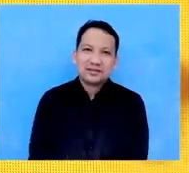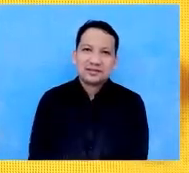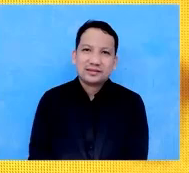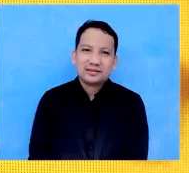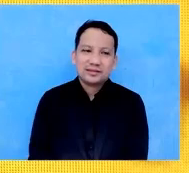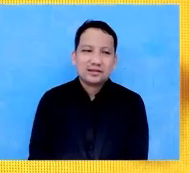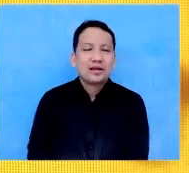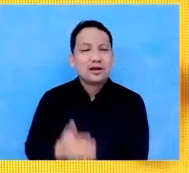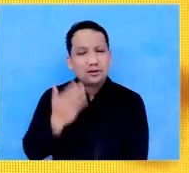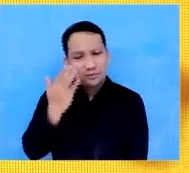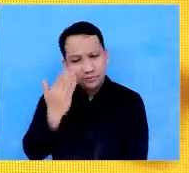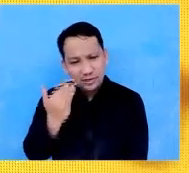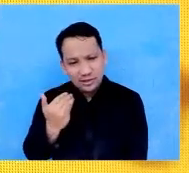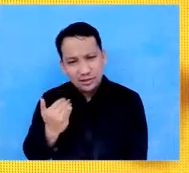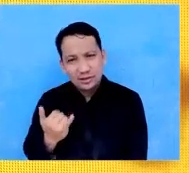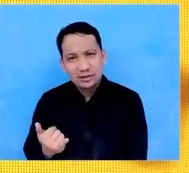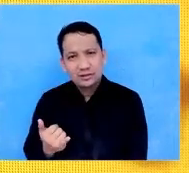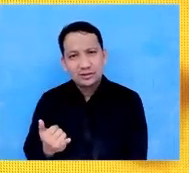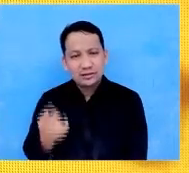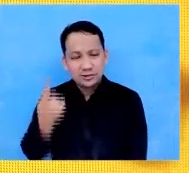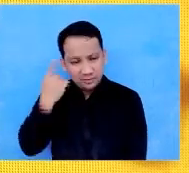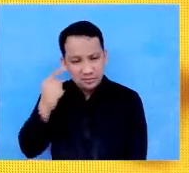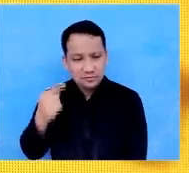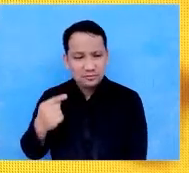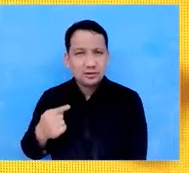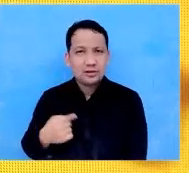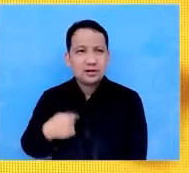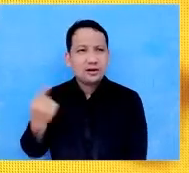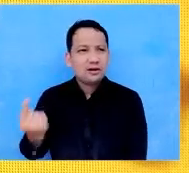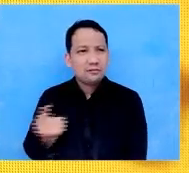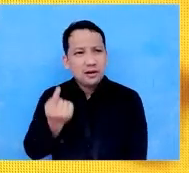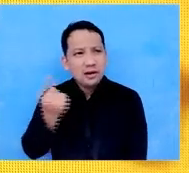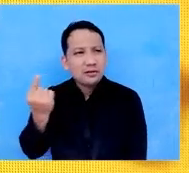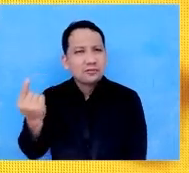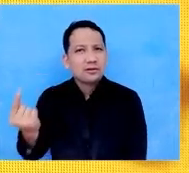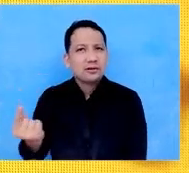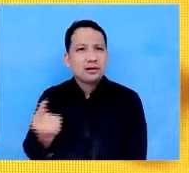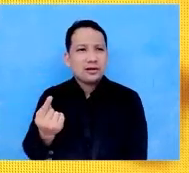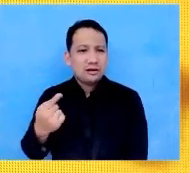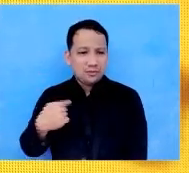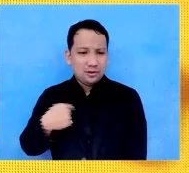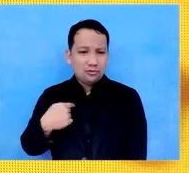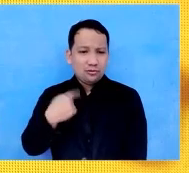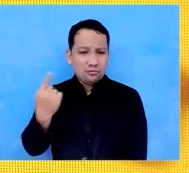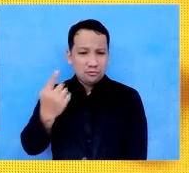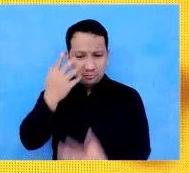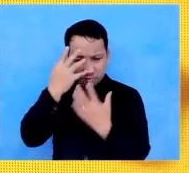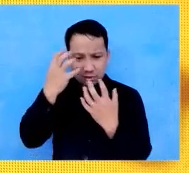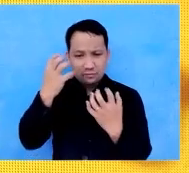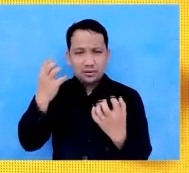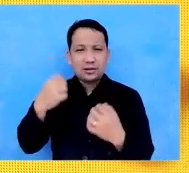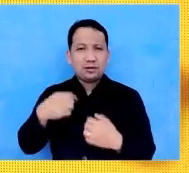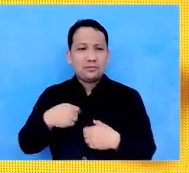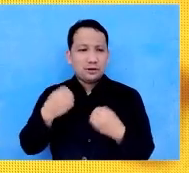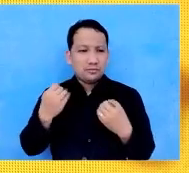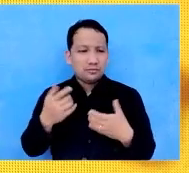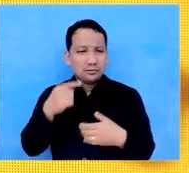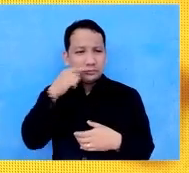Bakit parang sa akin lamang may galit?